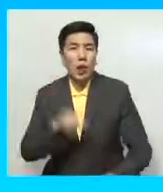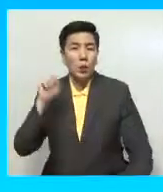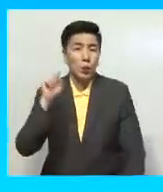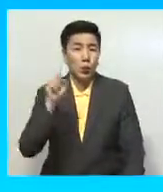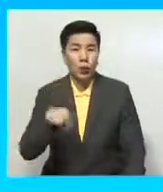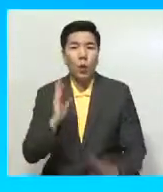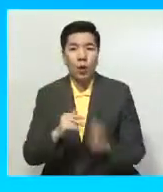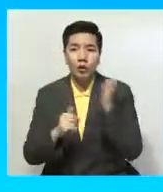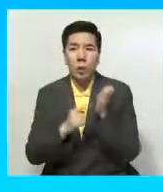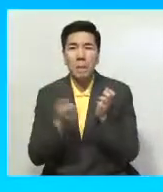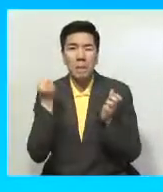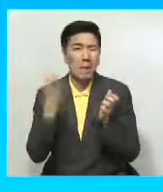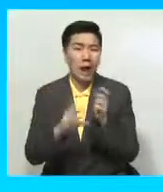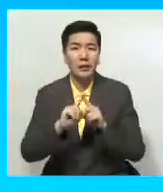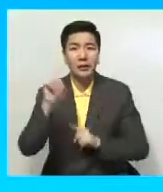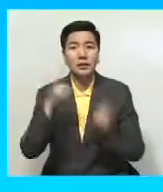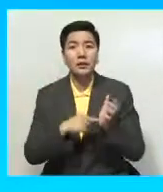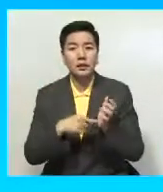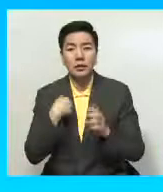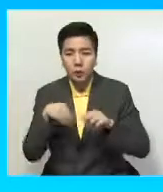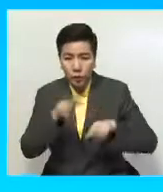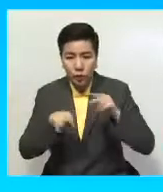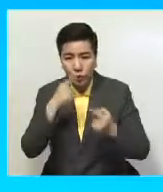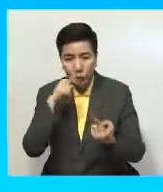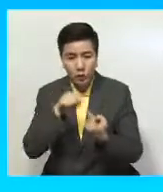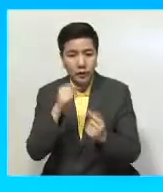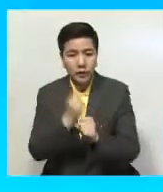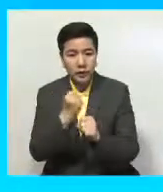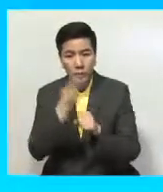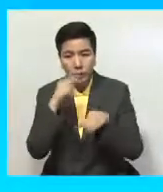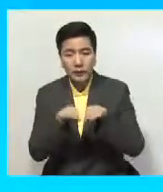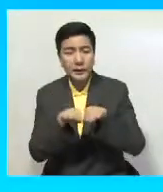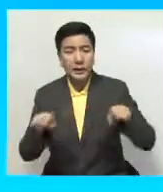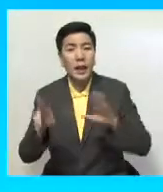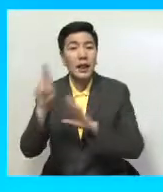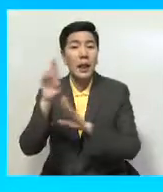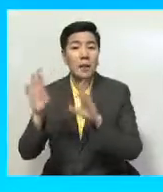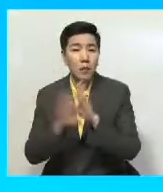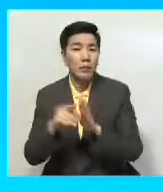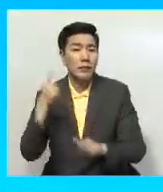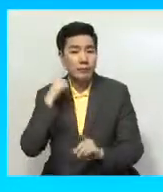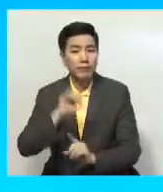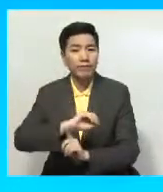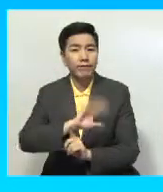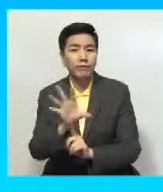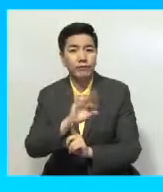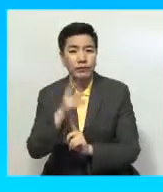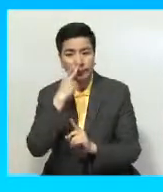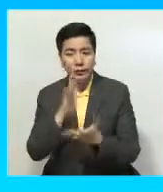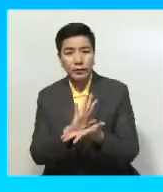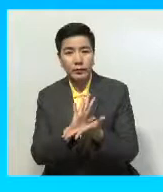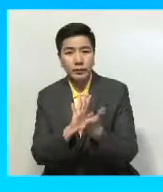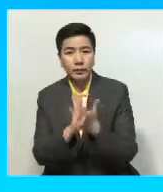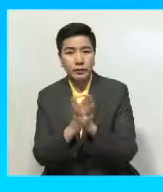ละค่ะเป็นช่วงที่มีคนใช้สัญญาณหนาแน่นเพื่อที่จะไปตรวจสอบความเสถียรของระบบอนัตสัญญาณหลังจากเปลี่ยน